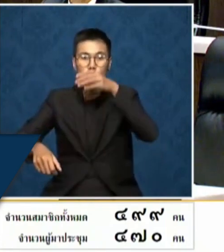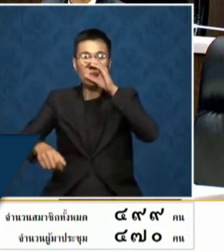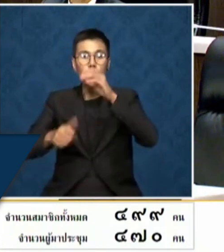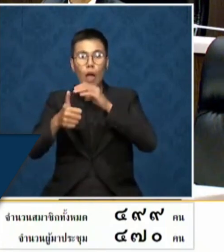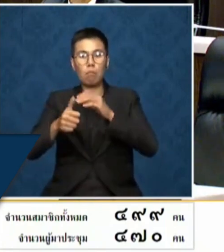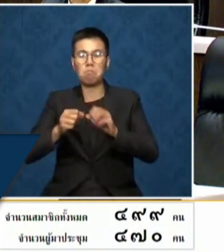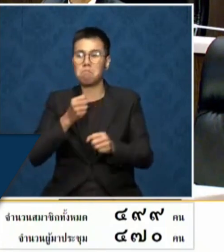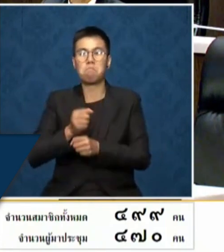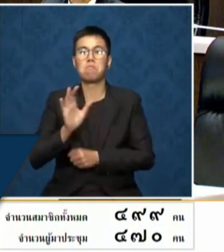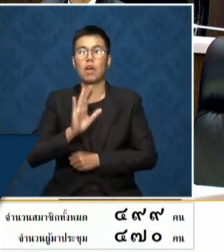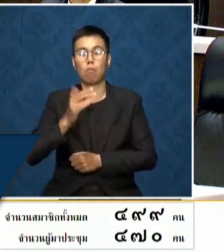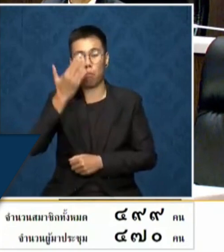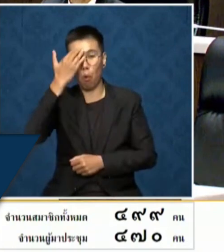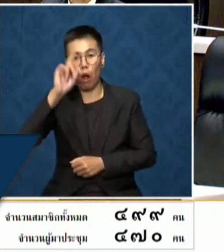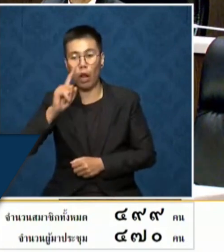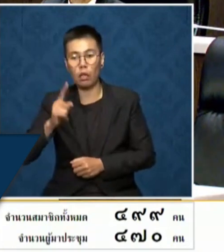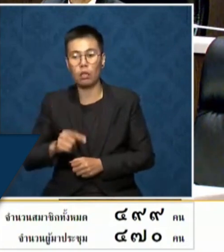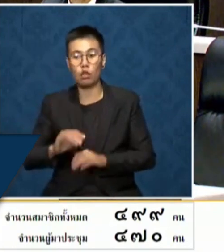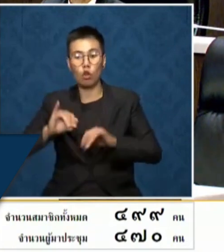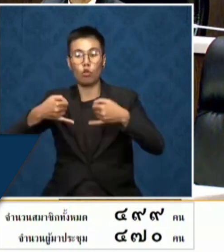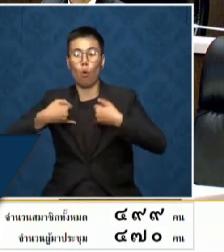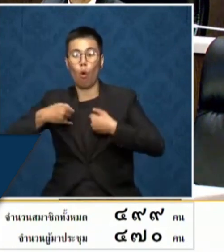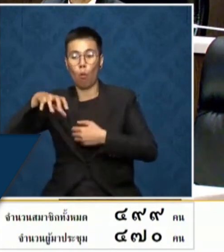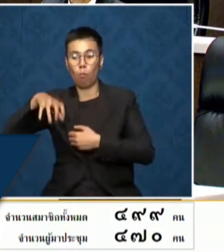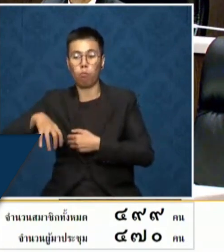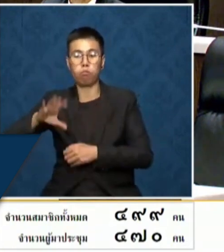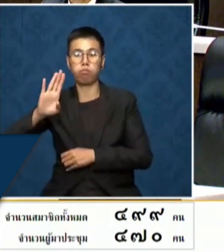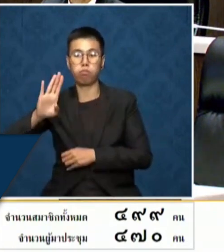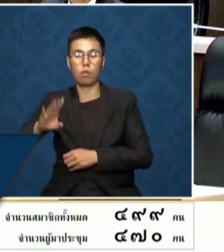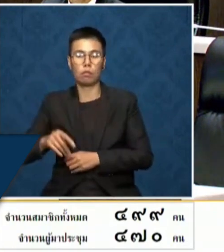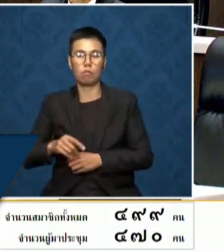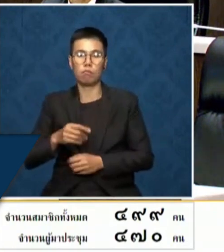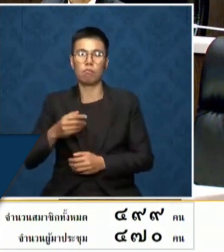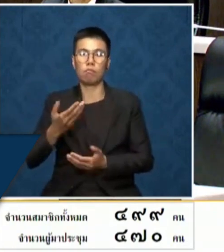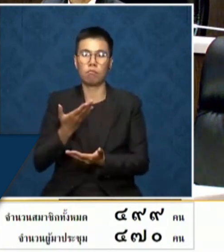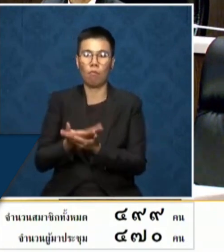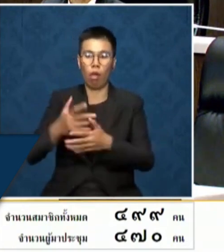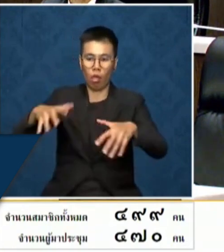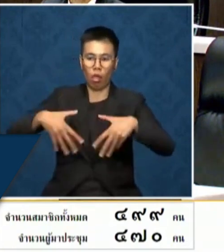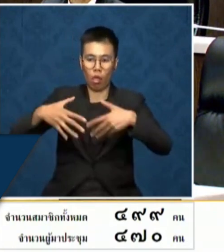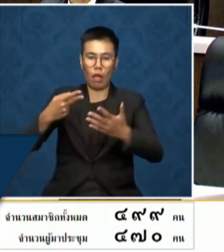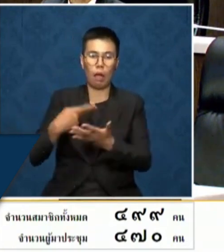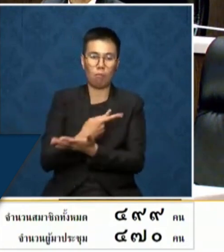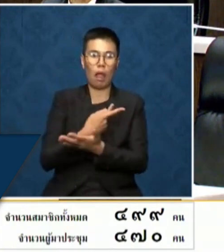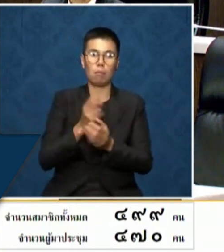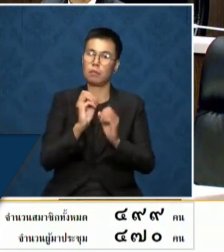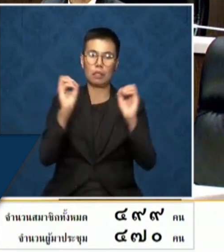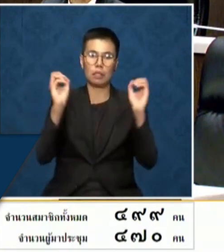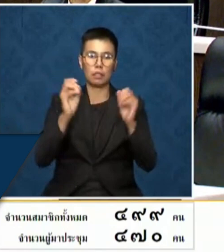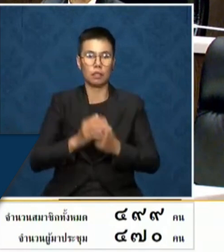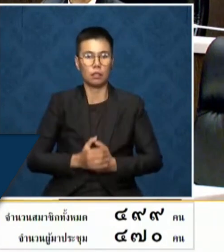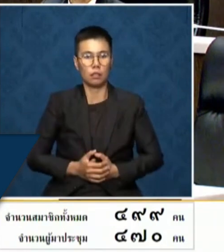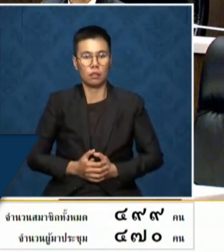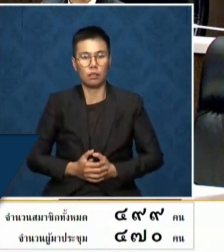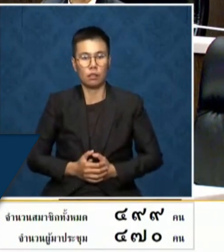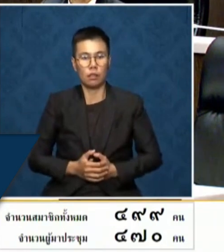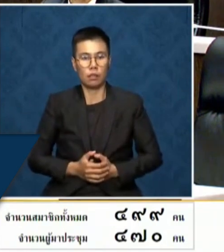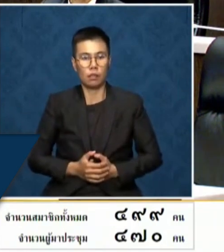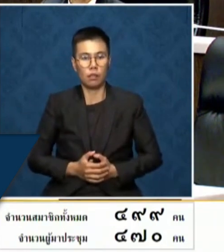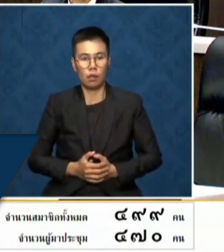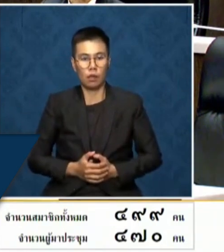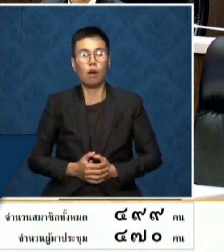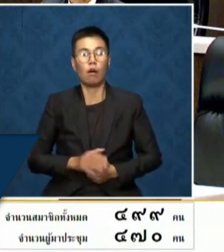ครับผมก็เลยจะฝากไว้ครับถึงเ่อรัฐบาลนะครับถ้าเรามีการส่งต่อรัฐบาลหรือเพื่อนกรรมาธิการ